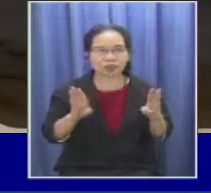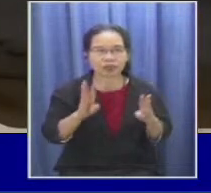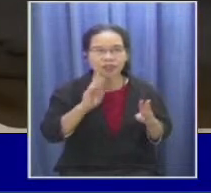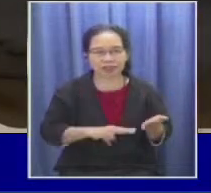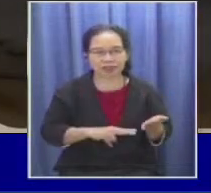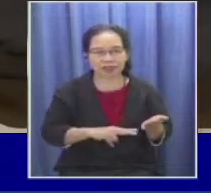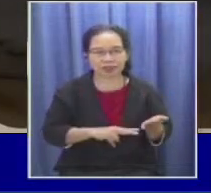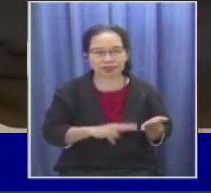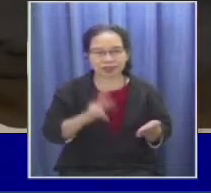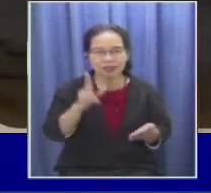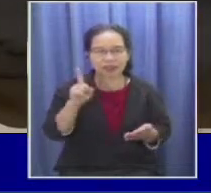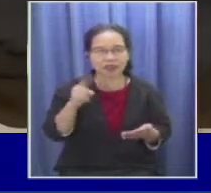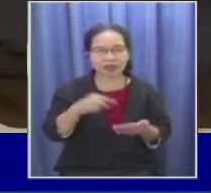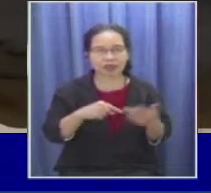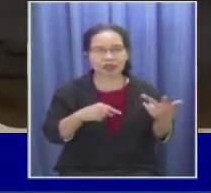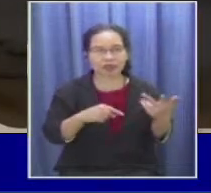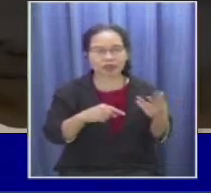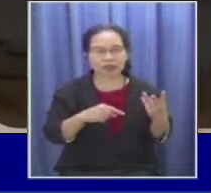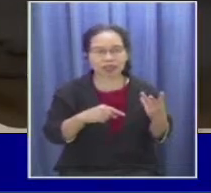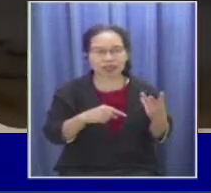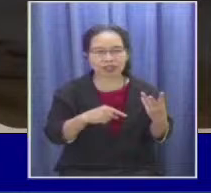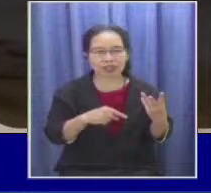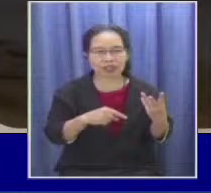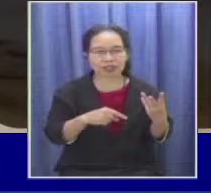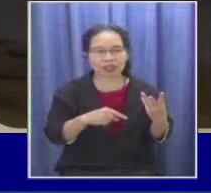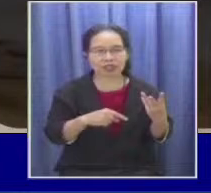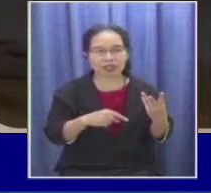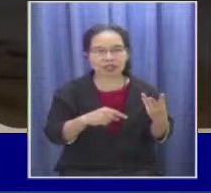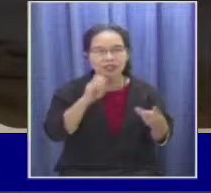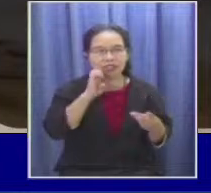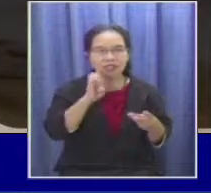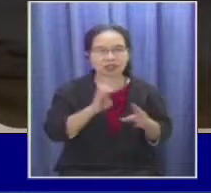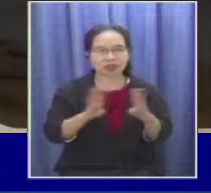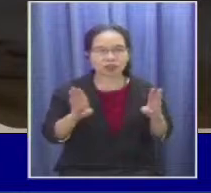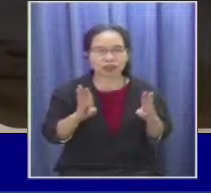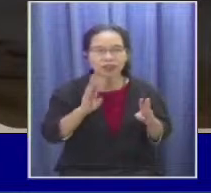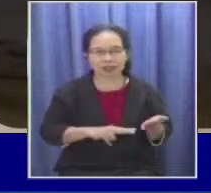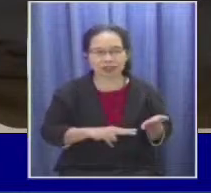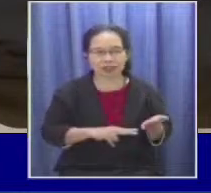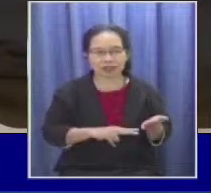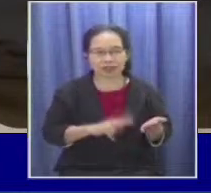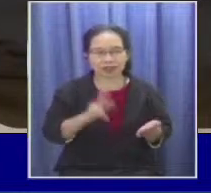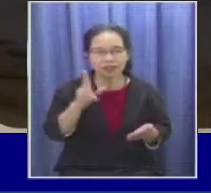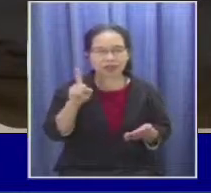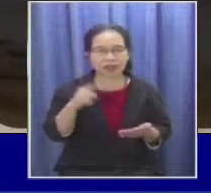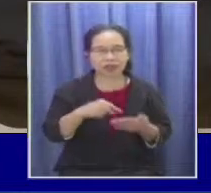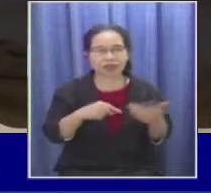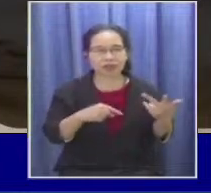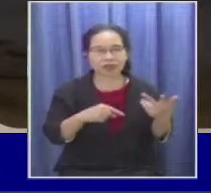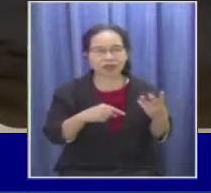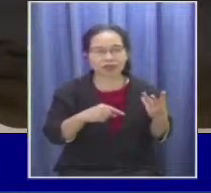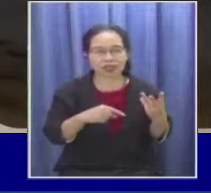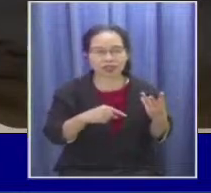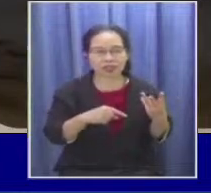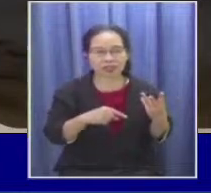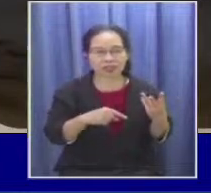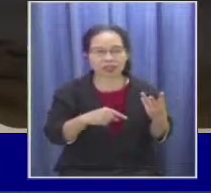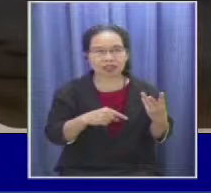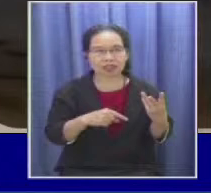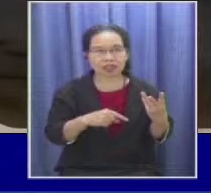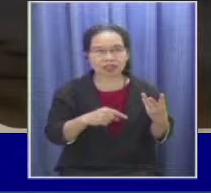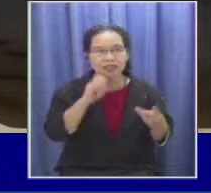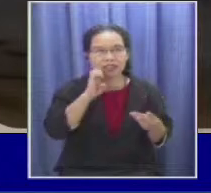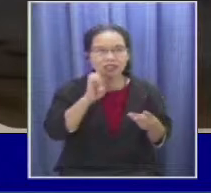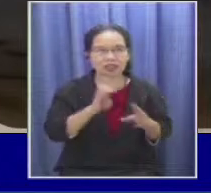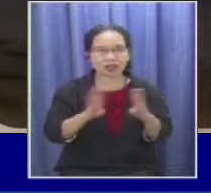Saba Proverbs 31 verse 26. Yebehuna kaini. Proverbs 31 verse 26. Obuye